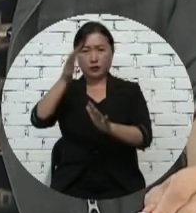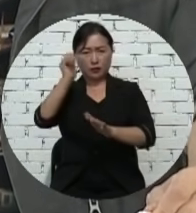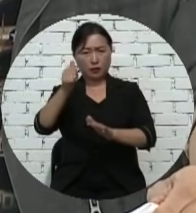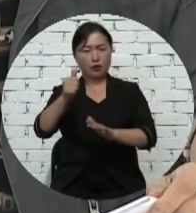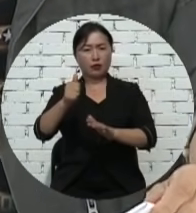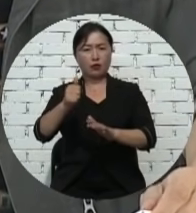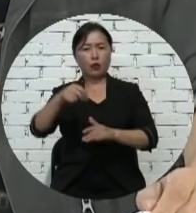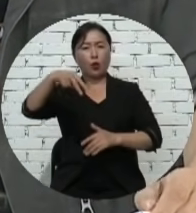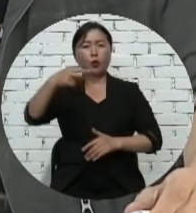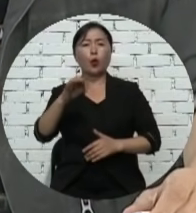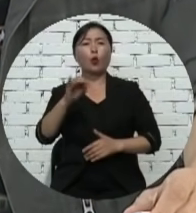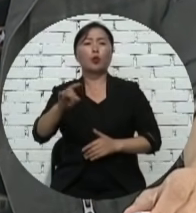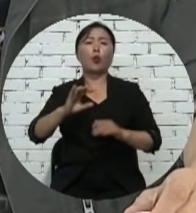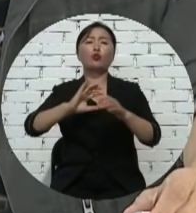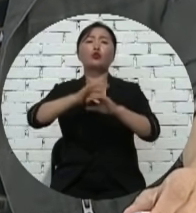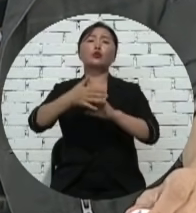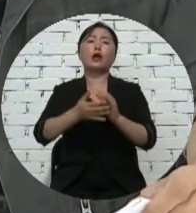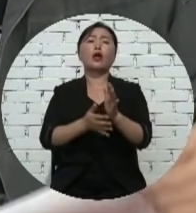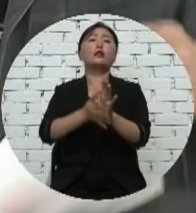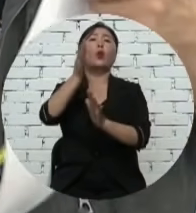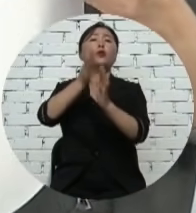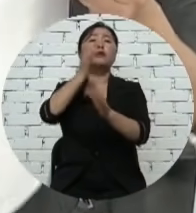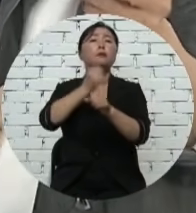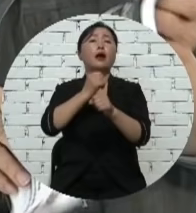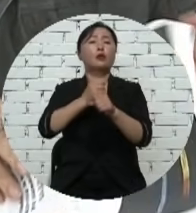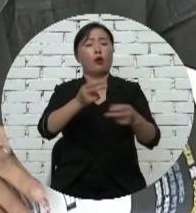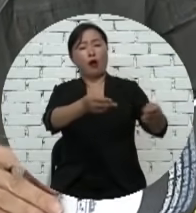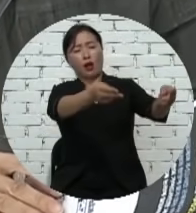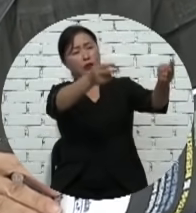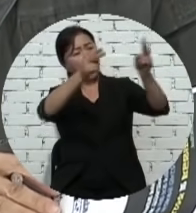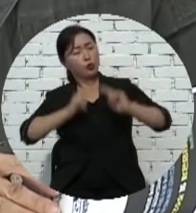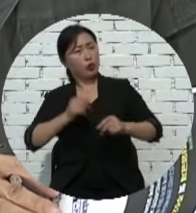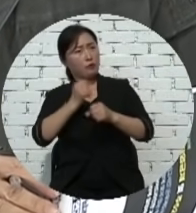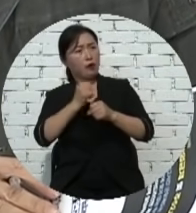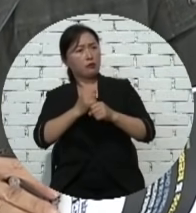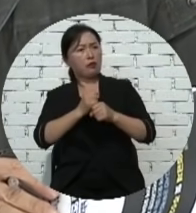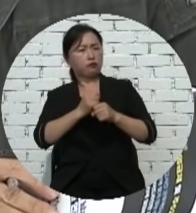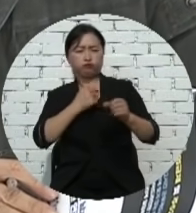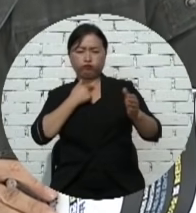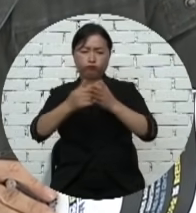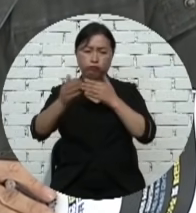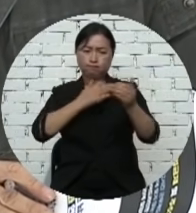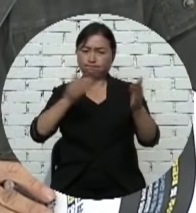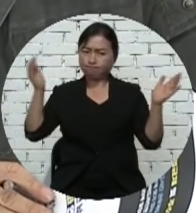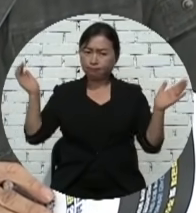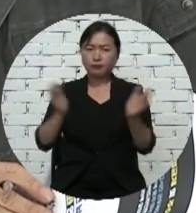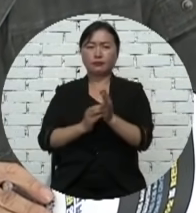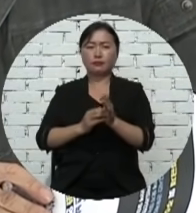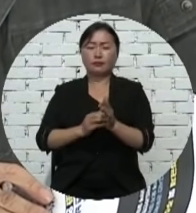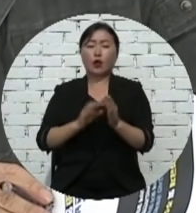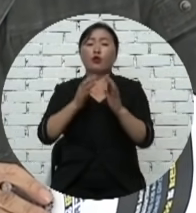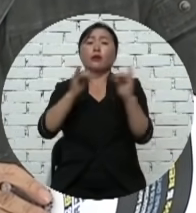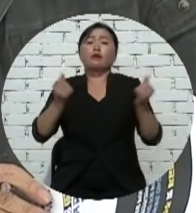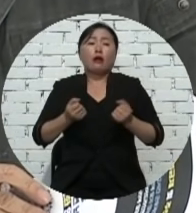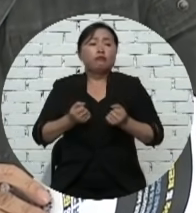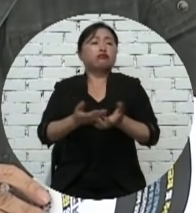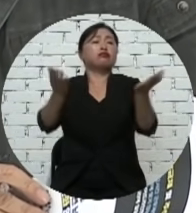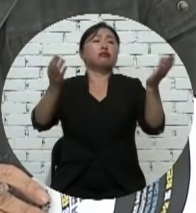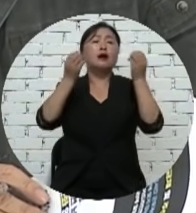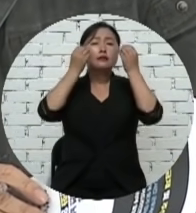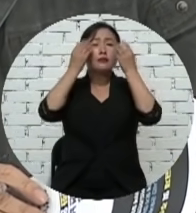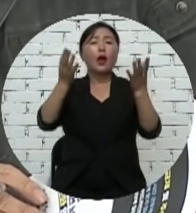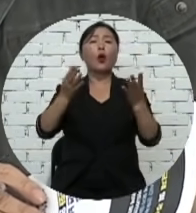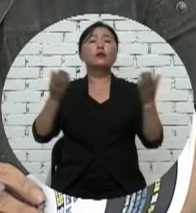송도 국제도시도 만들고 저 인천 대교도 건설하고 그러한 리더십을 가지고 국민들한테 새로운